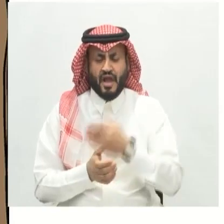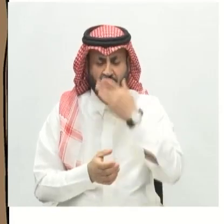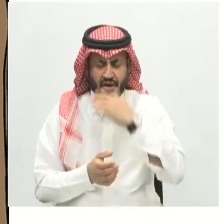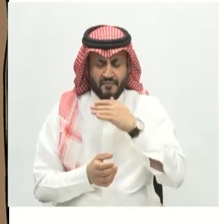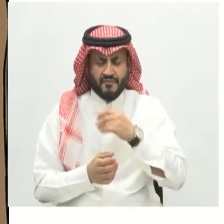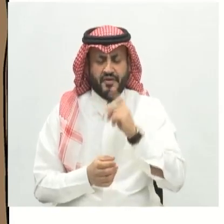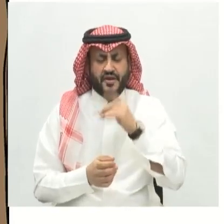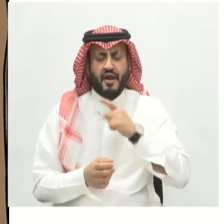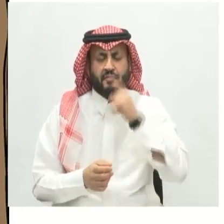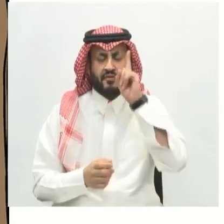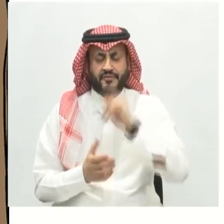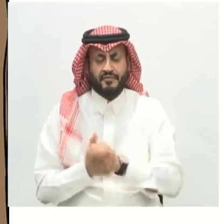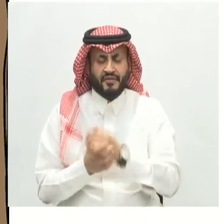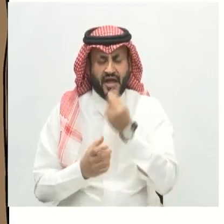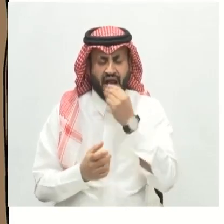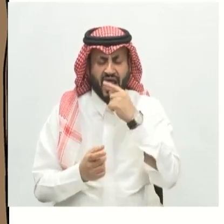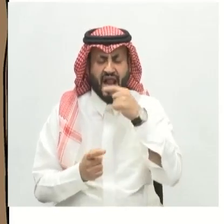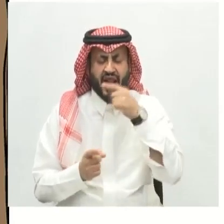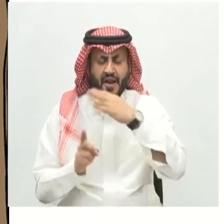العاطس خفض